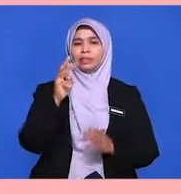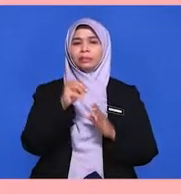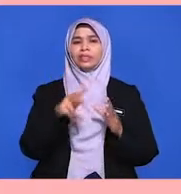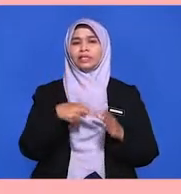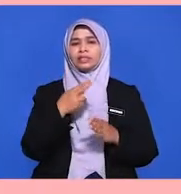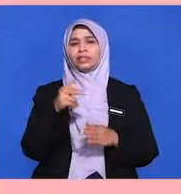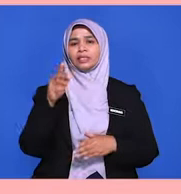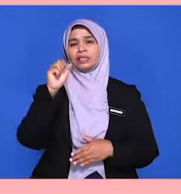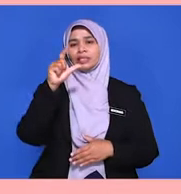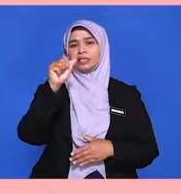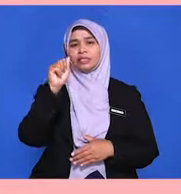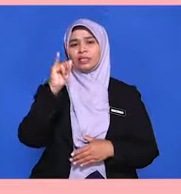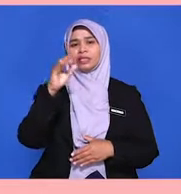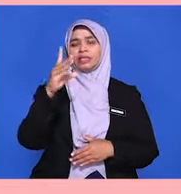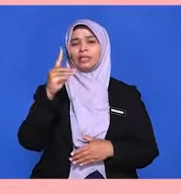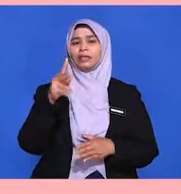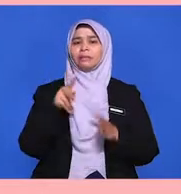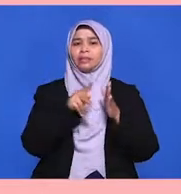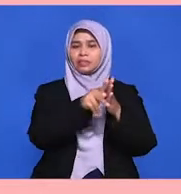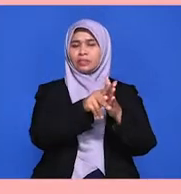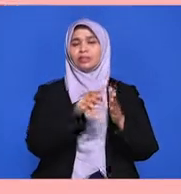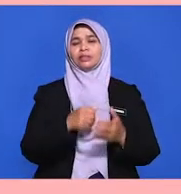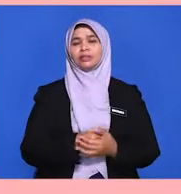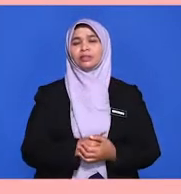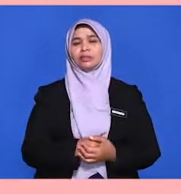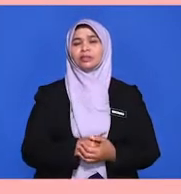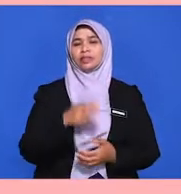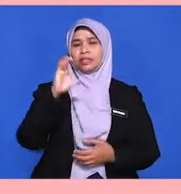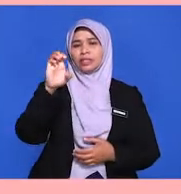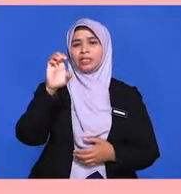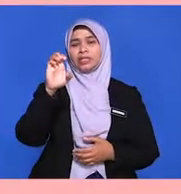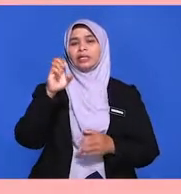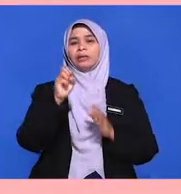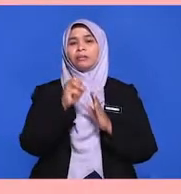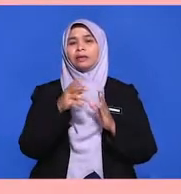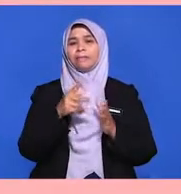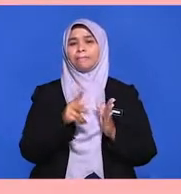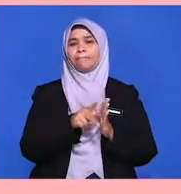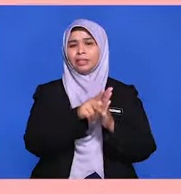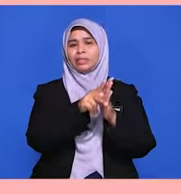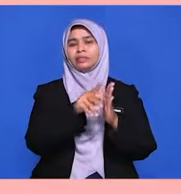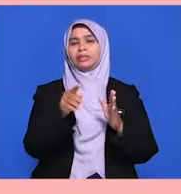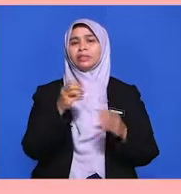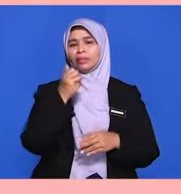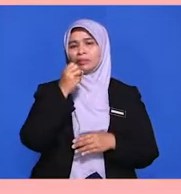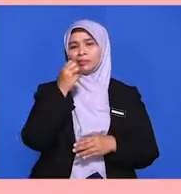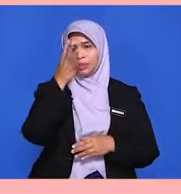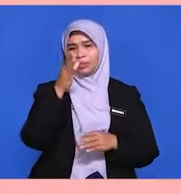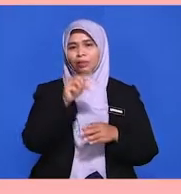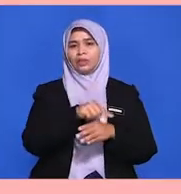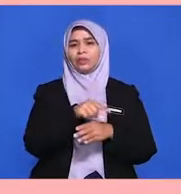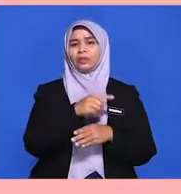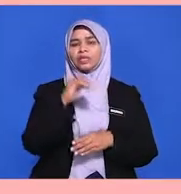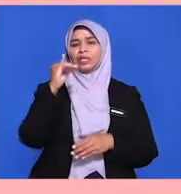Menghasilkan slide persembahan, E. mempersembahkan maklumat menggunakan teknologi maklumat